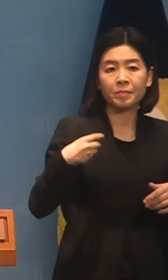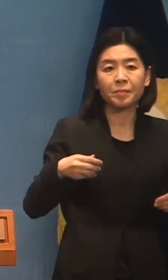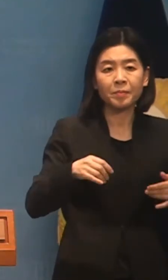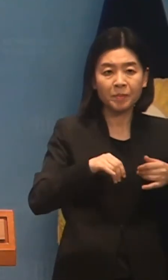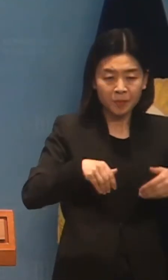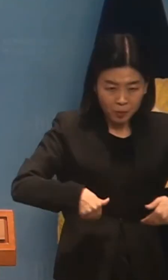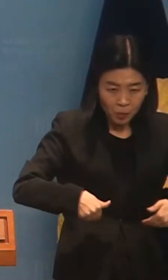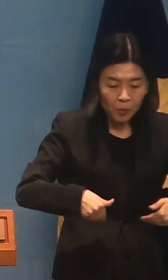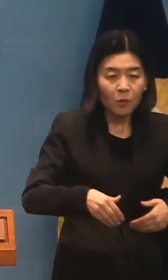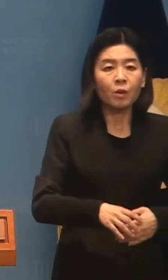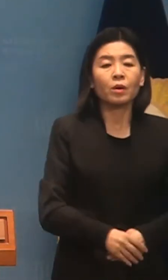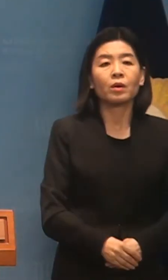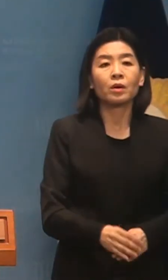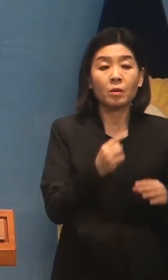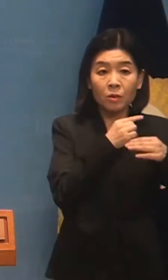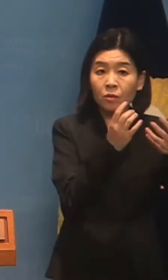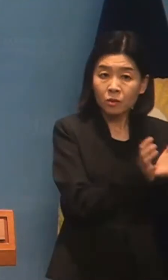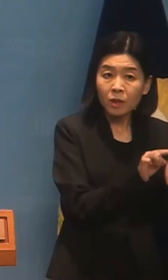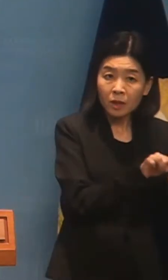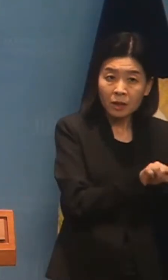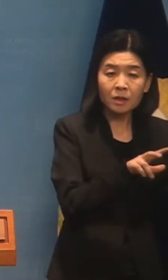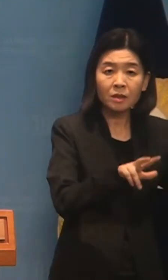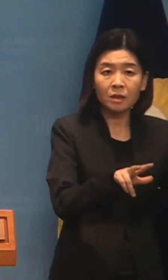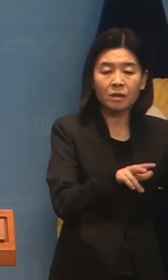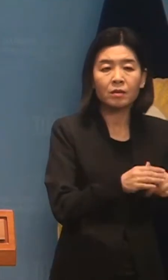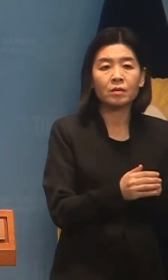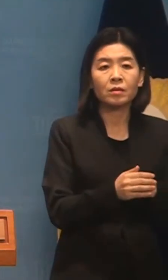것입니다. 민주당이 지금